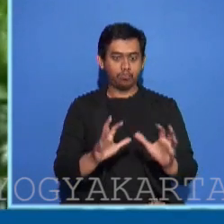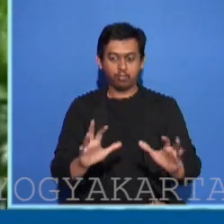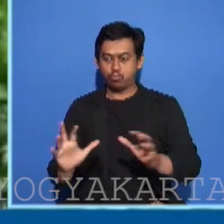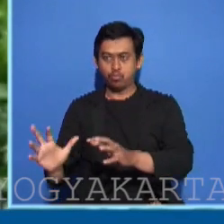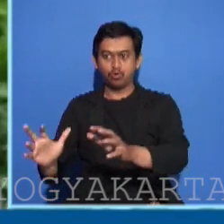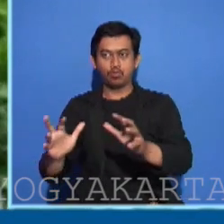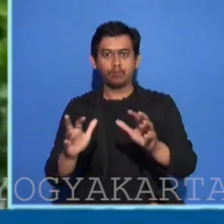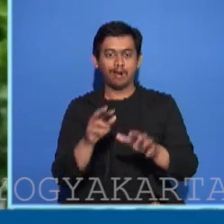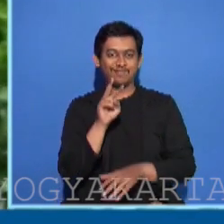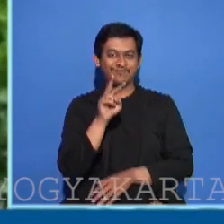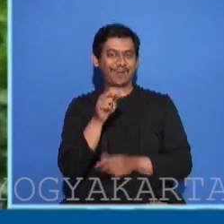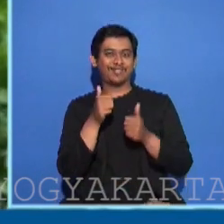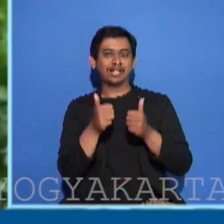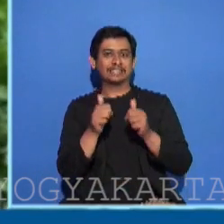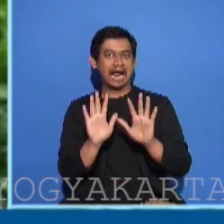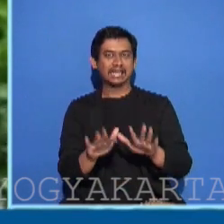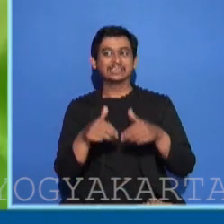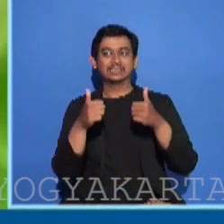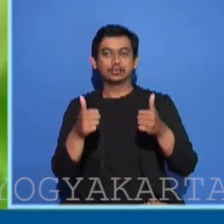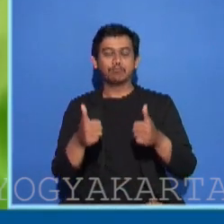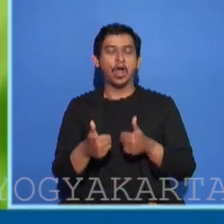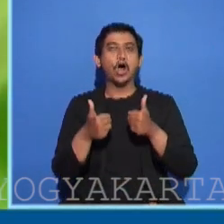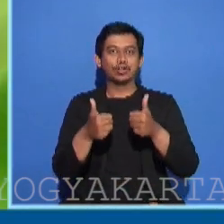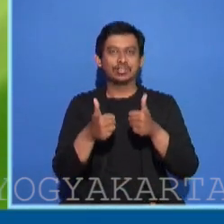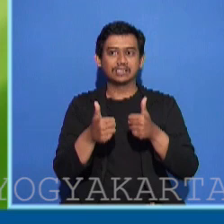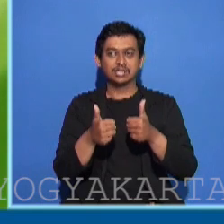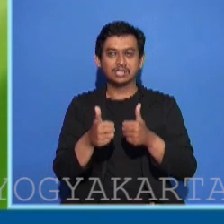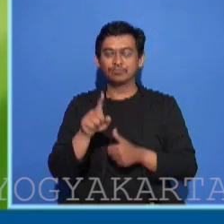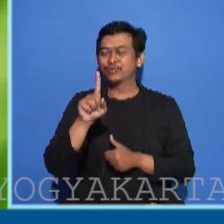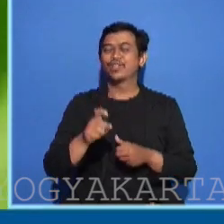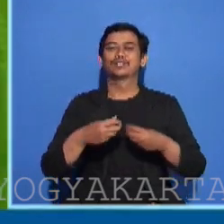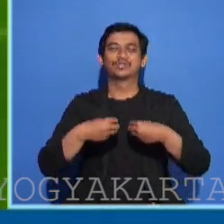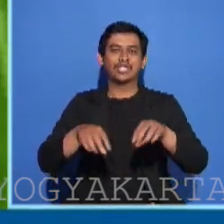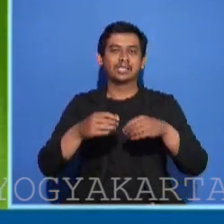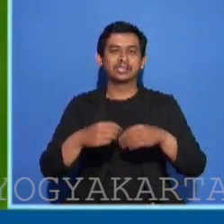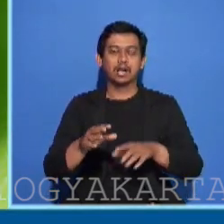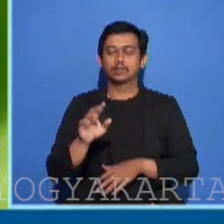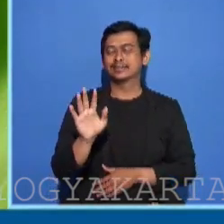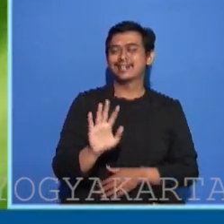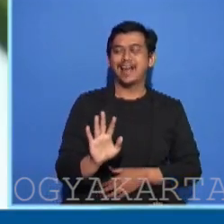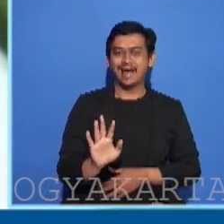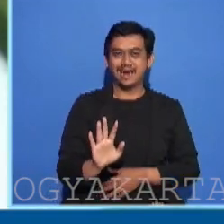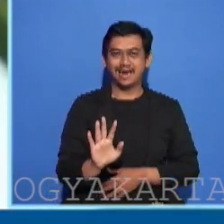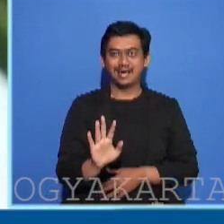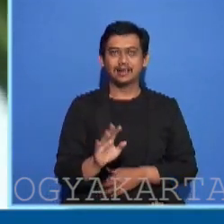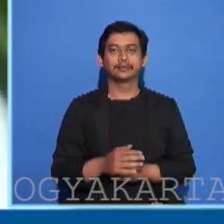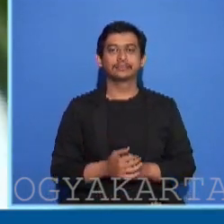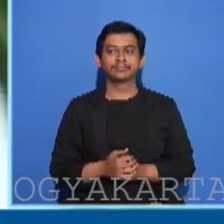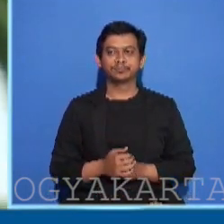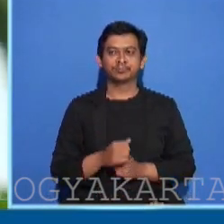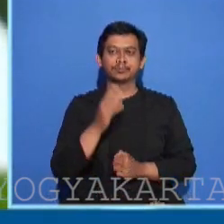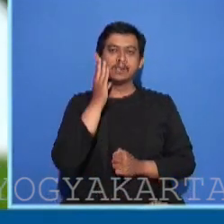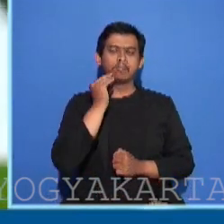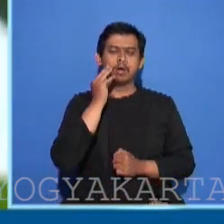akan meniko Asri pun ukisai jalaran kabatan pekan Engkang mboten natiseren miturut pengalaman ingkang sampun-sampun